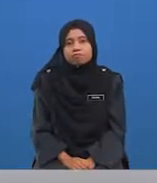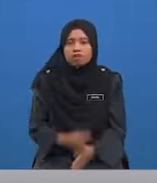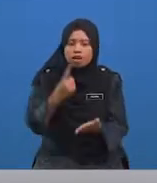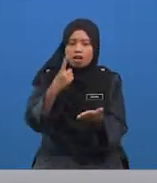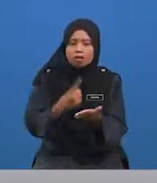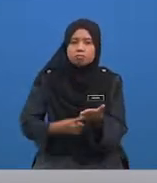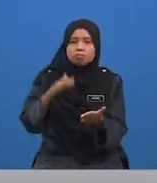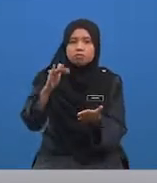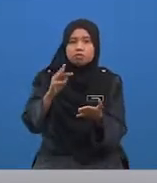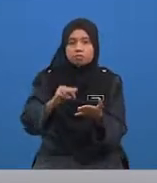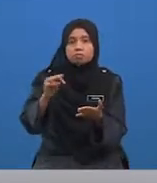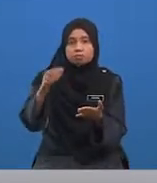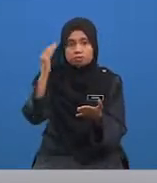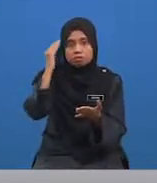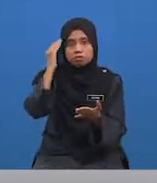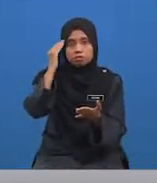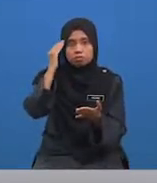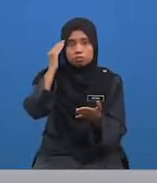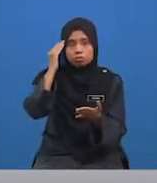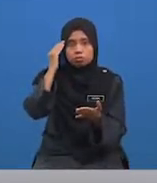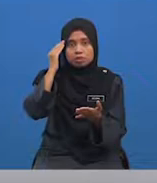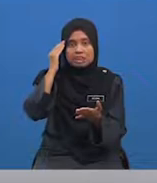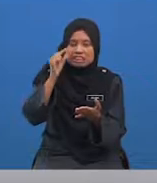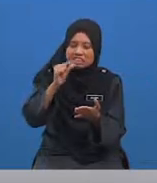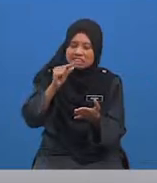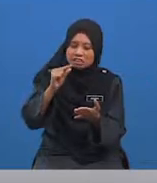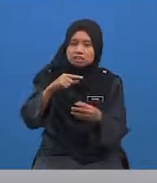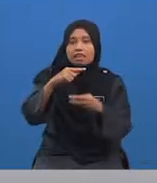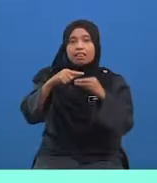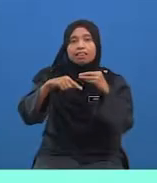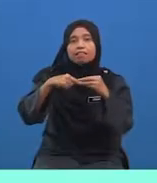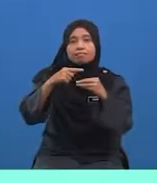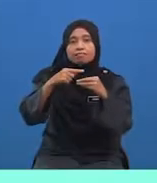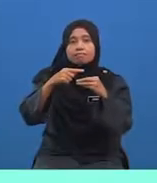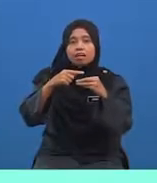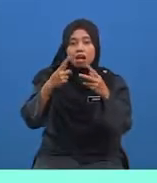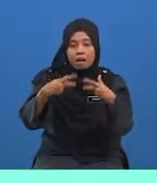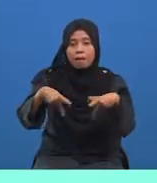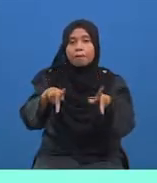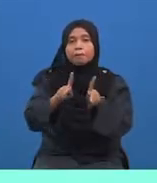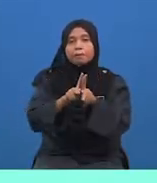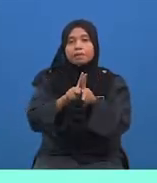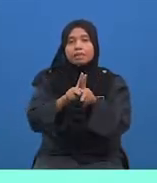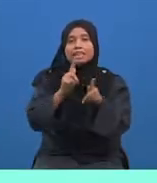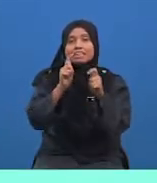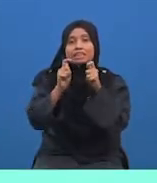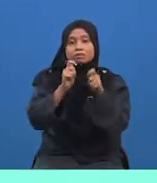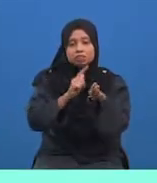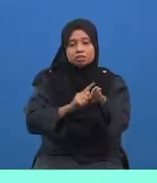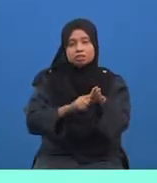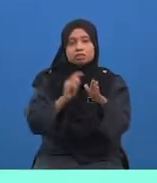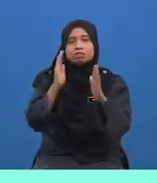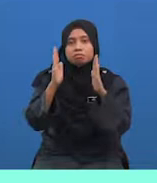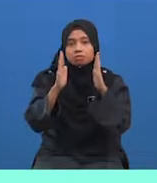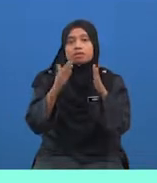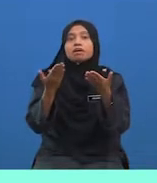Apa yang murid-murid tahu sebersedikit mengenai kepentingan telekomunikasi